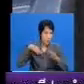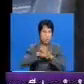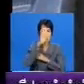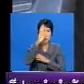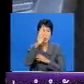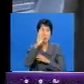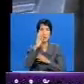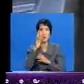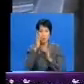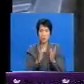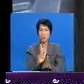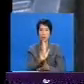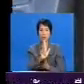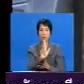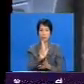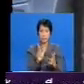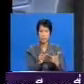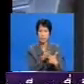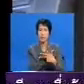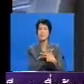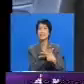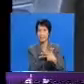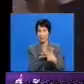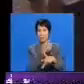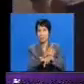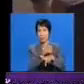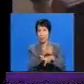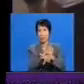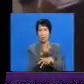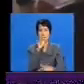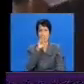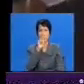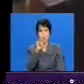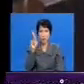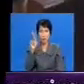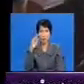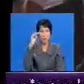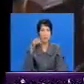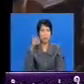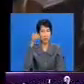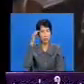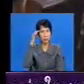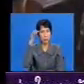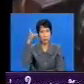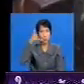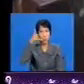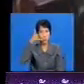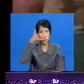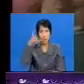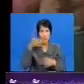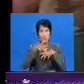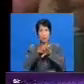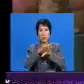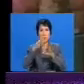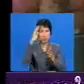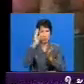พวกรวม3คนปรากฏว่า1ใน3ก็คือนายอัมรันมิงเจ้าหน้าที่จึงประสานไปยังตำรวจภูธรไม้แก่นและสายบุรีจังหวัดปัตตานี